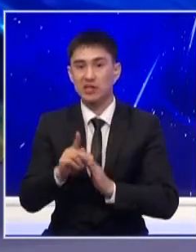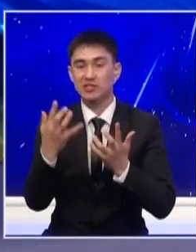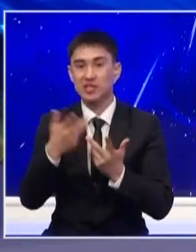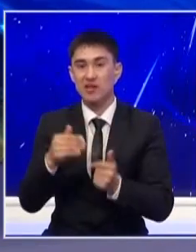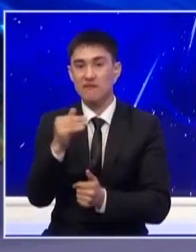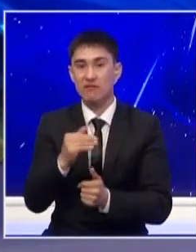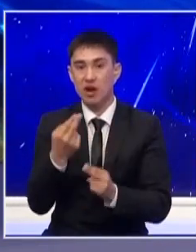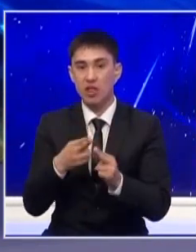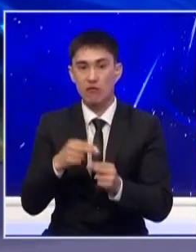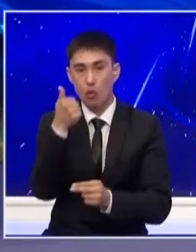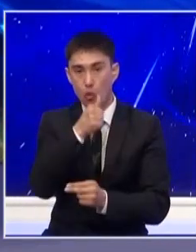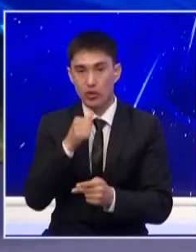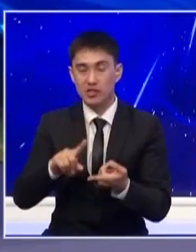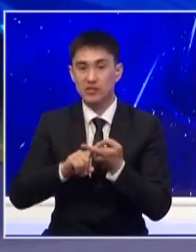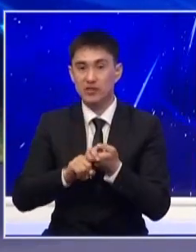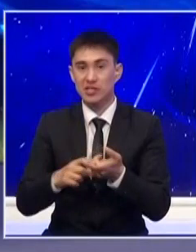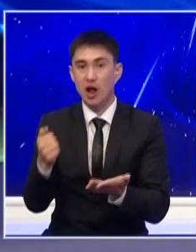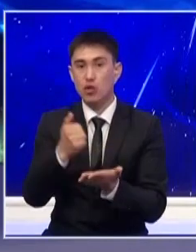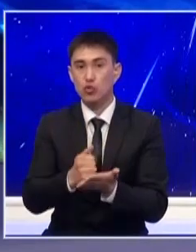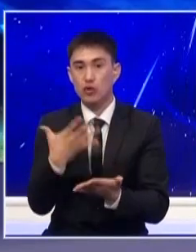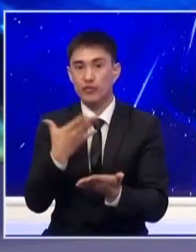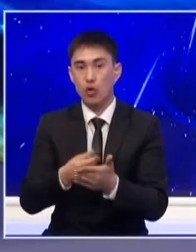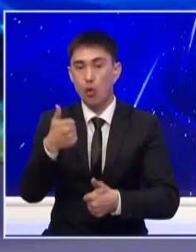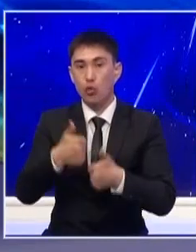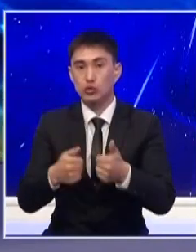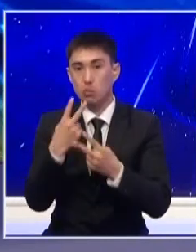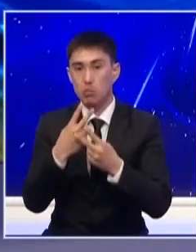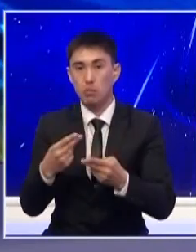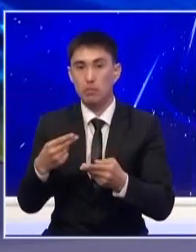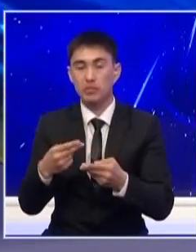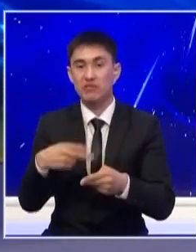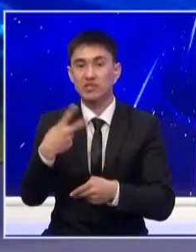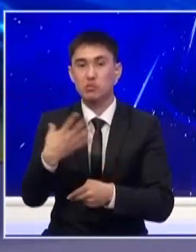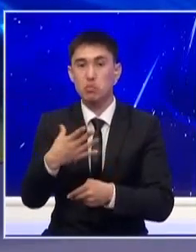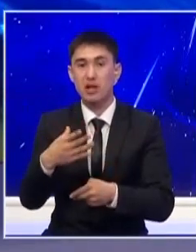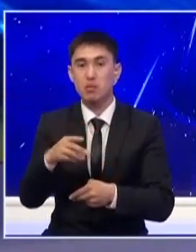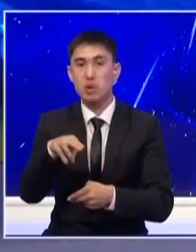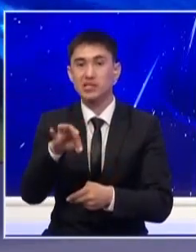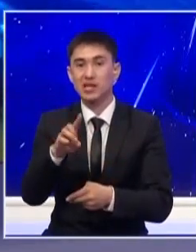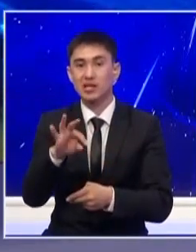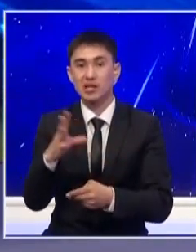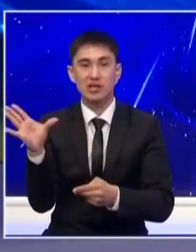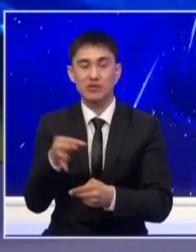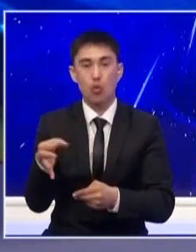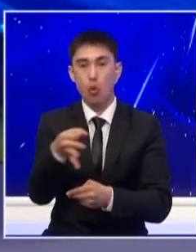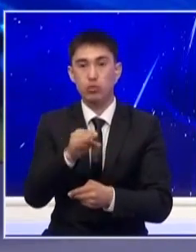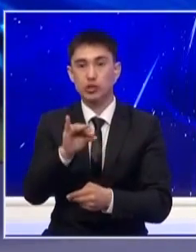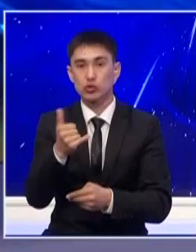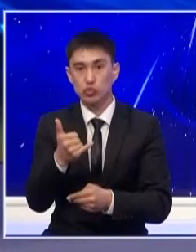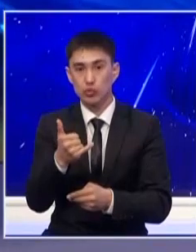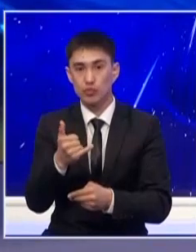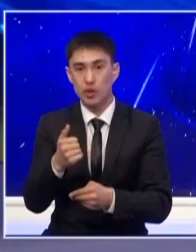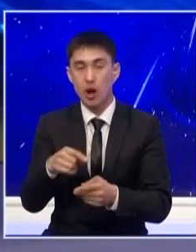в середине февраля нынешнего года. Свои кандидатуры на конкурс представили 25 пресс-секретарей со всей области